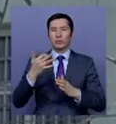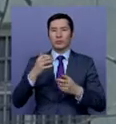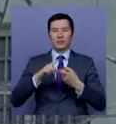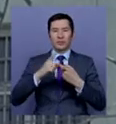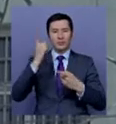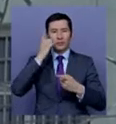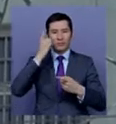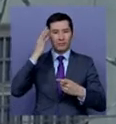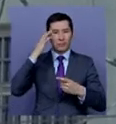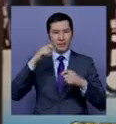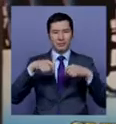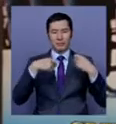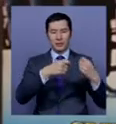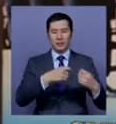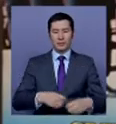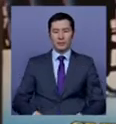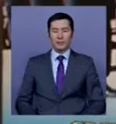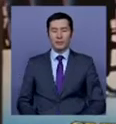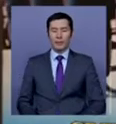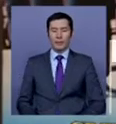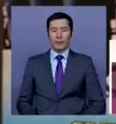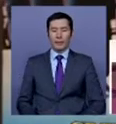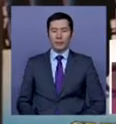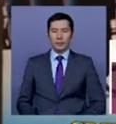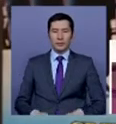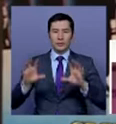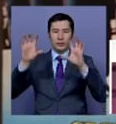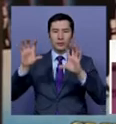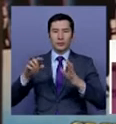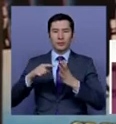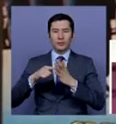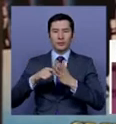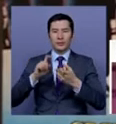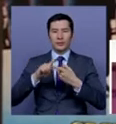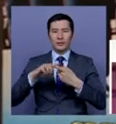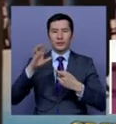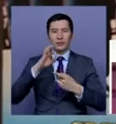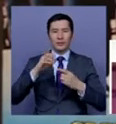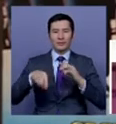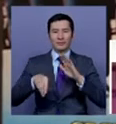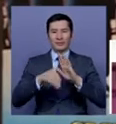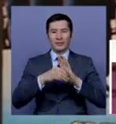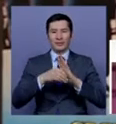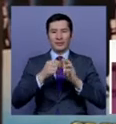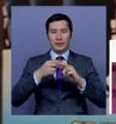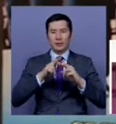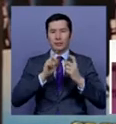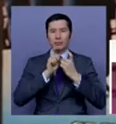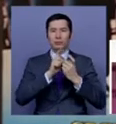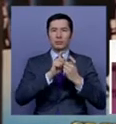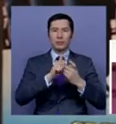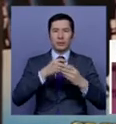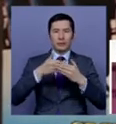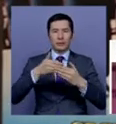кіргізбек болған. Разъяснение антикоррупционного законодательства для личного состава. Түзету мекемесінде сыбайлас жемқорлықты дер